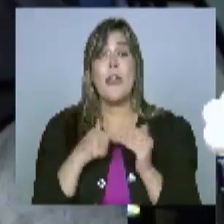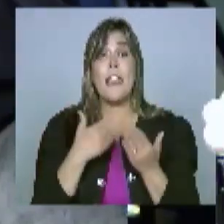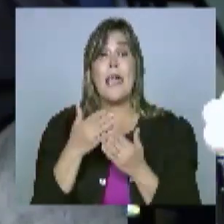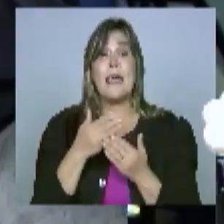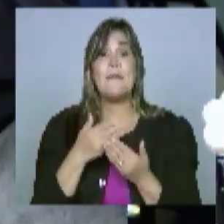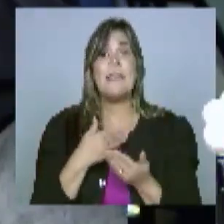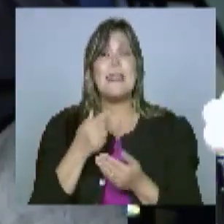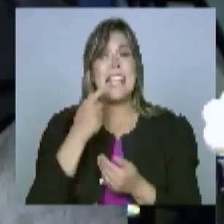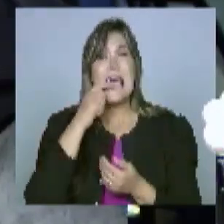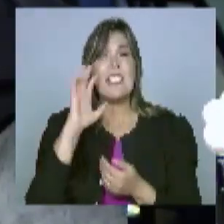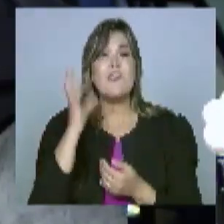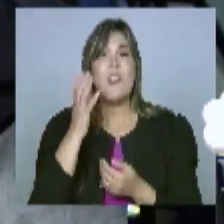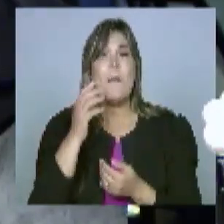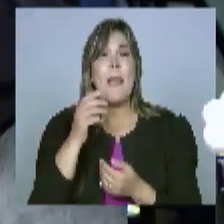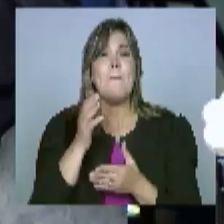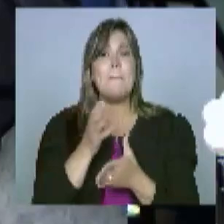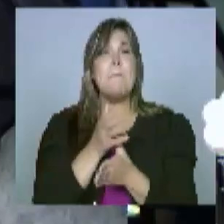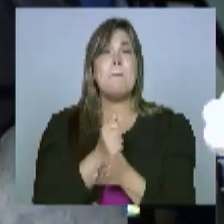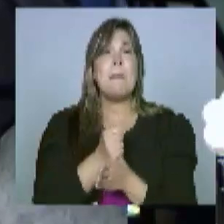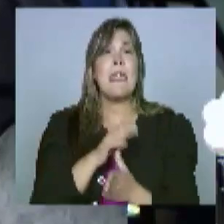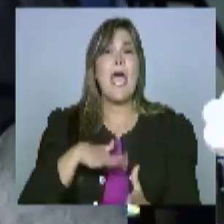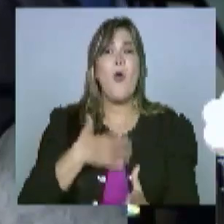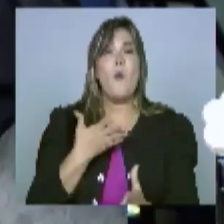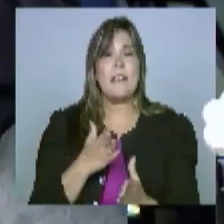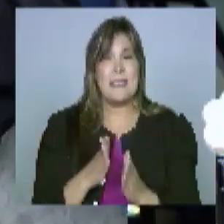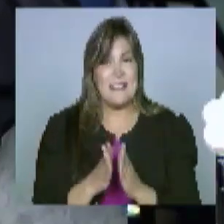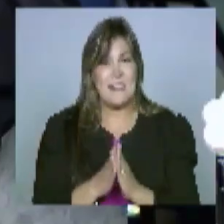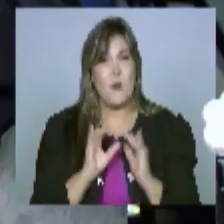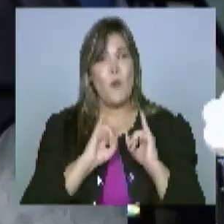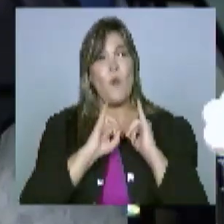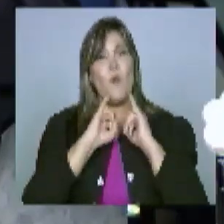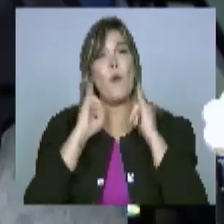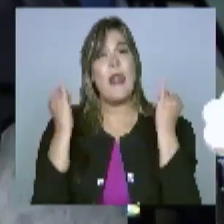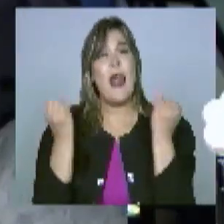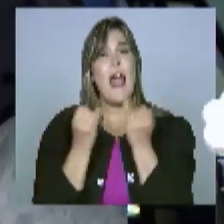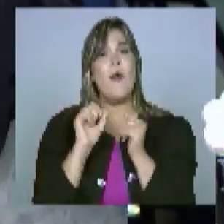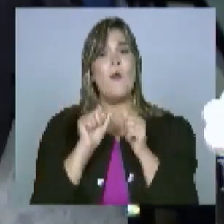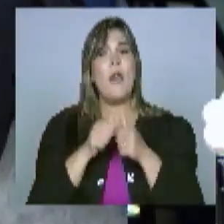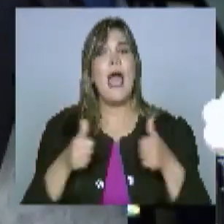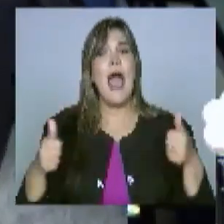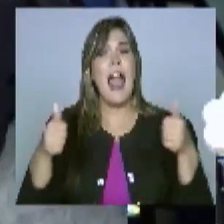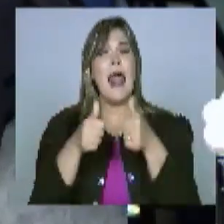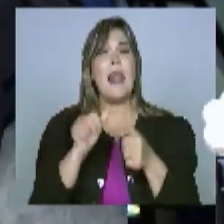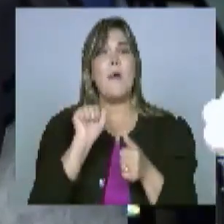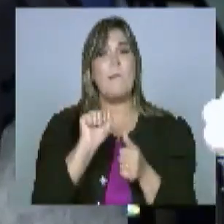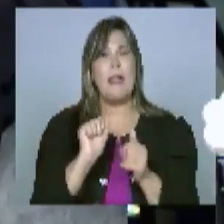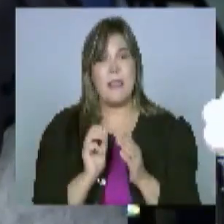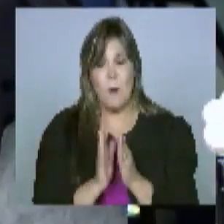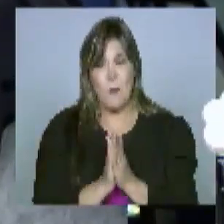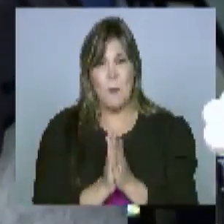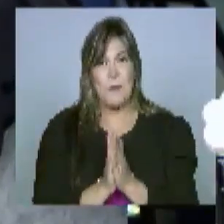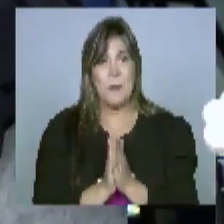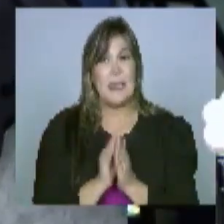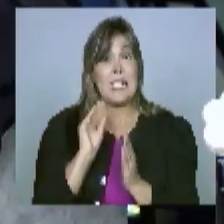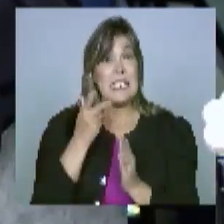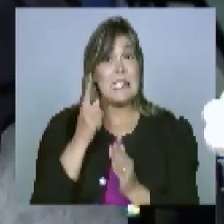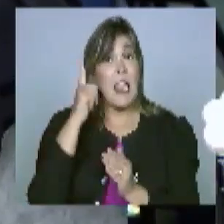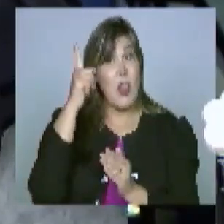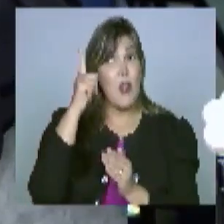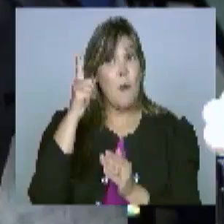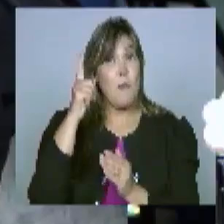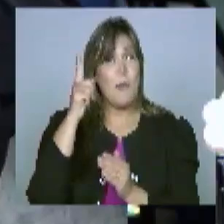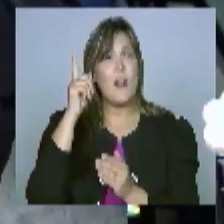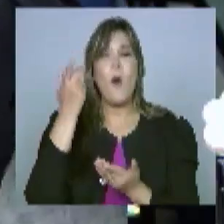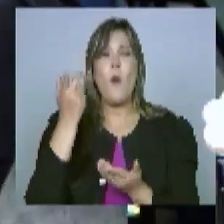للشباب المقبل على الزواج واهاليهم لان الموضوع كان بيدور حول الدور الالهي في اختيار شريك